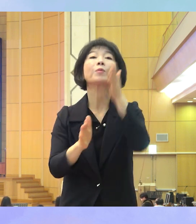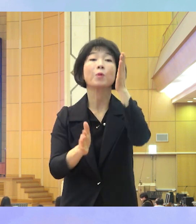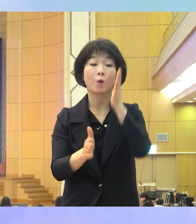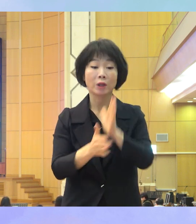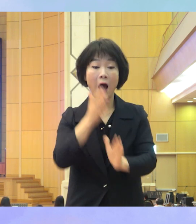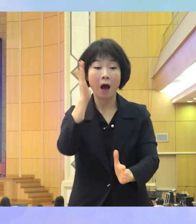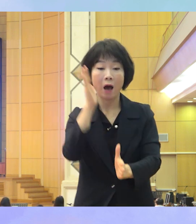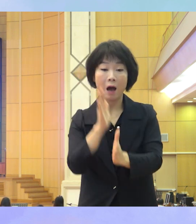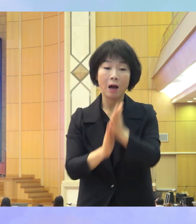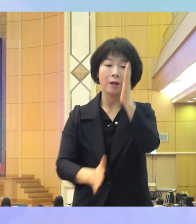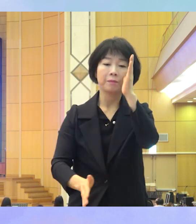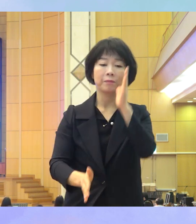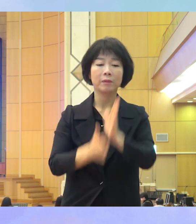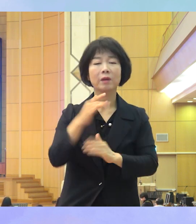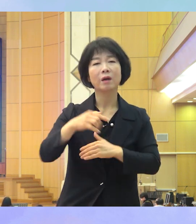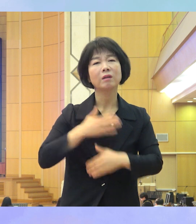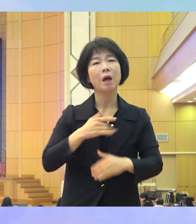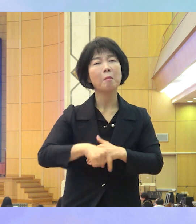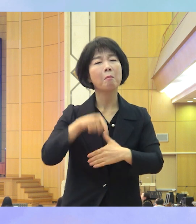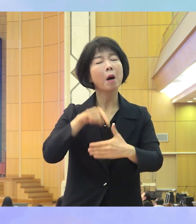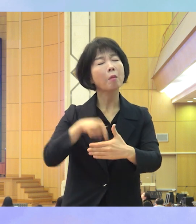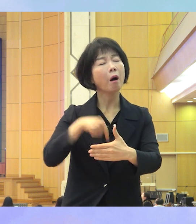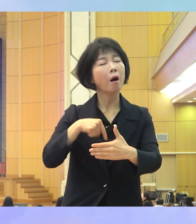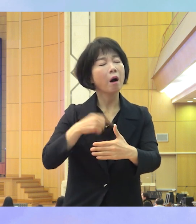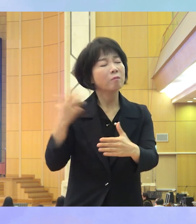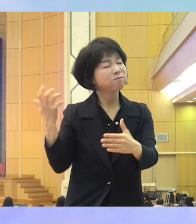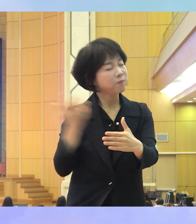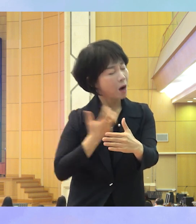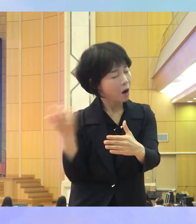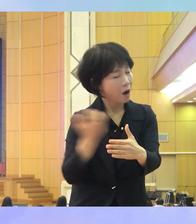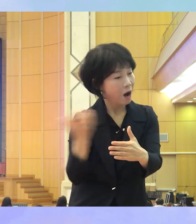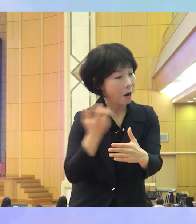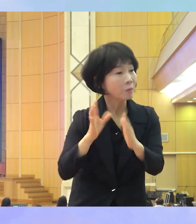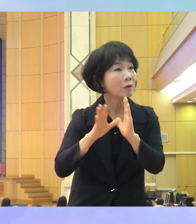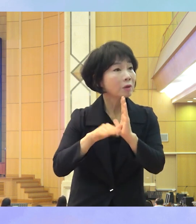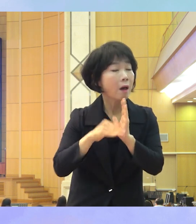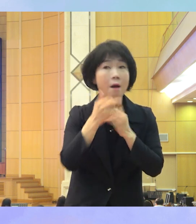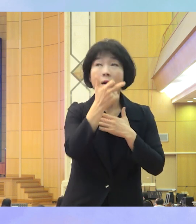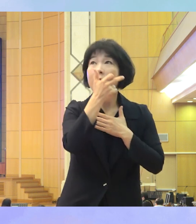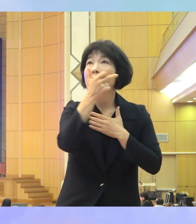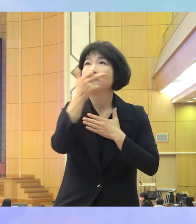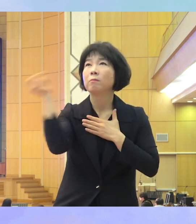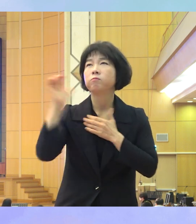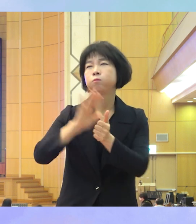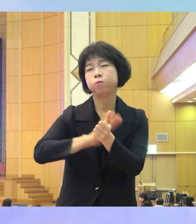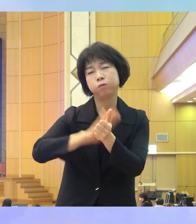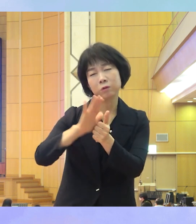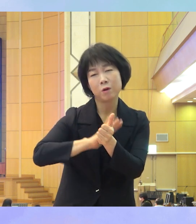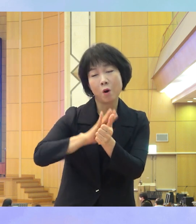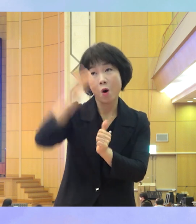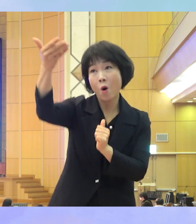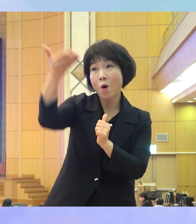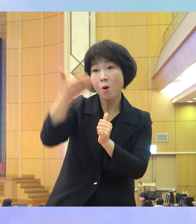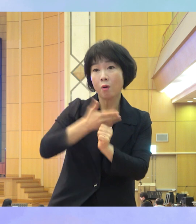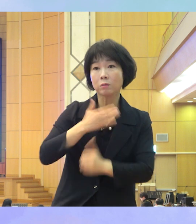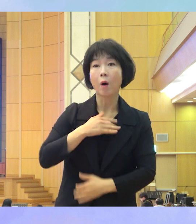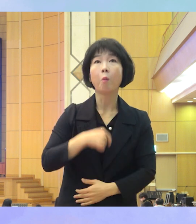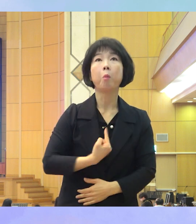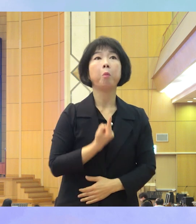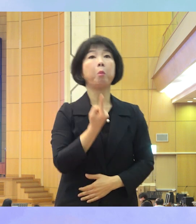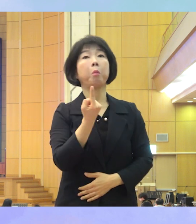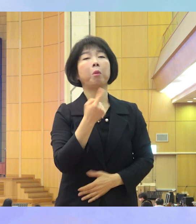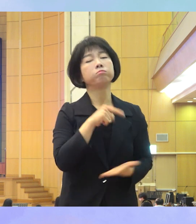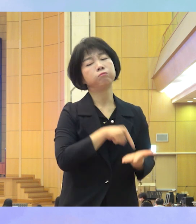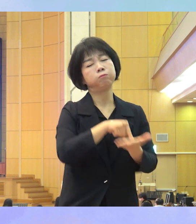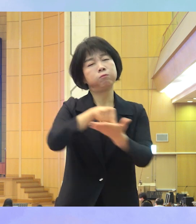주옵도다. 내 맘이 아플 적에 큰 위로 되시며 나 외로울